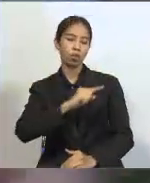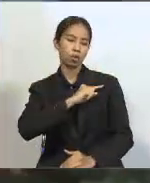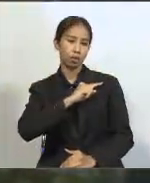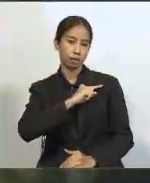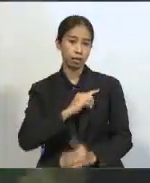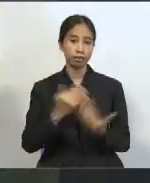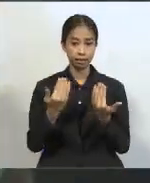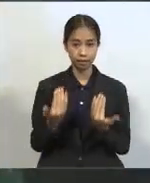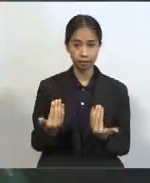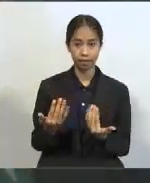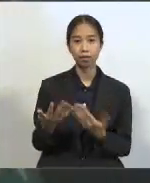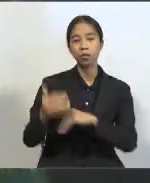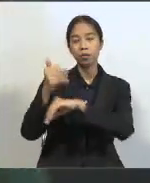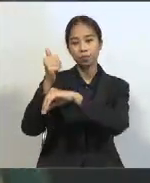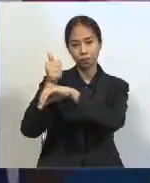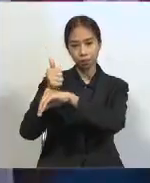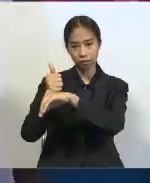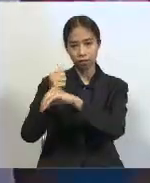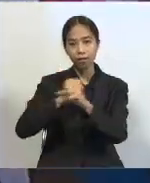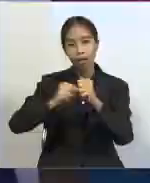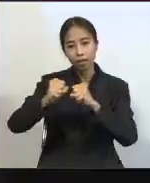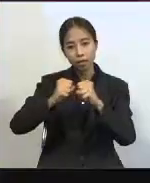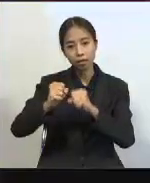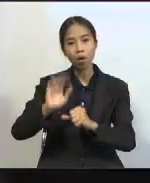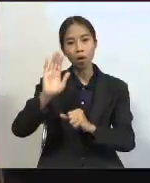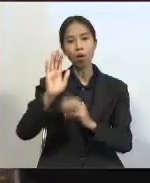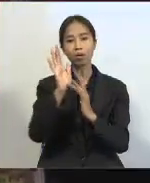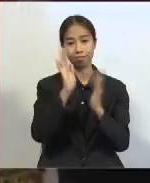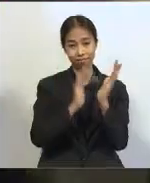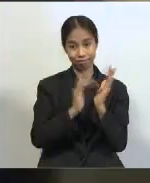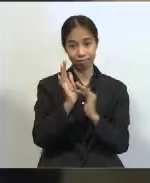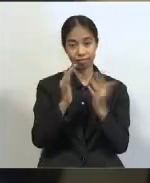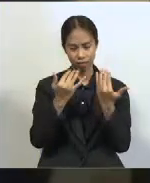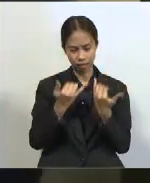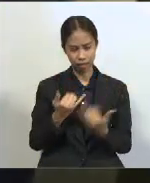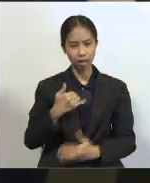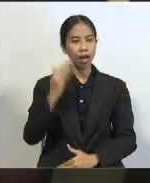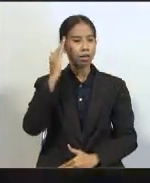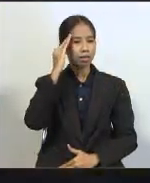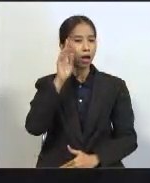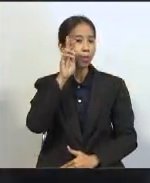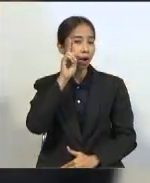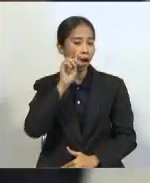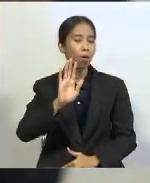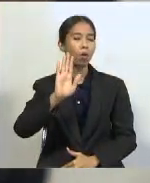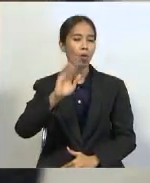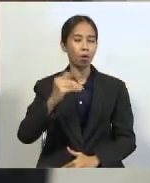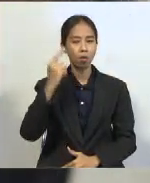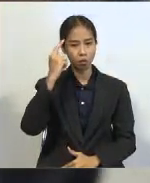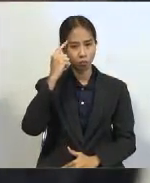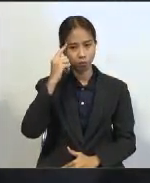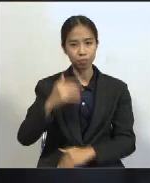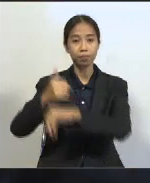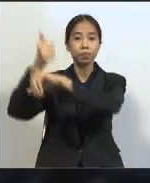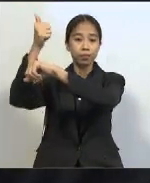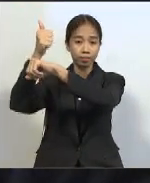นุชาชัยเดชผู้อำนวยการสื่อมวลชนคาทอลิกเล่าว่าทันทีที่ได้ทราบข่าวการเสด็จมาเยือนประเทศไทยของโป๊ป